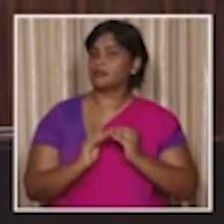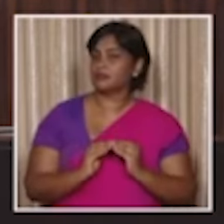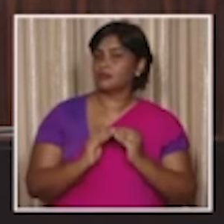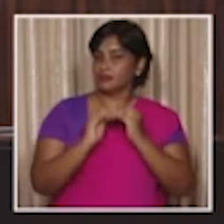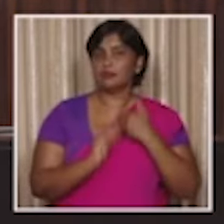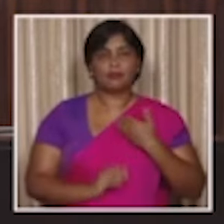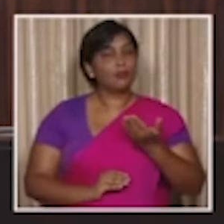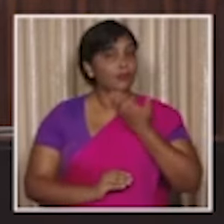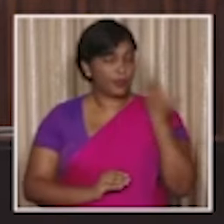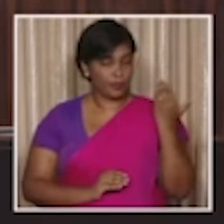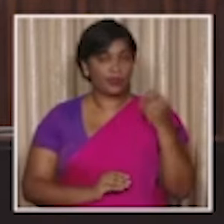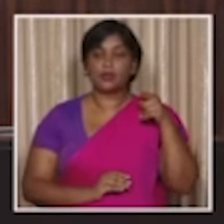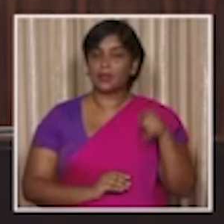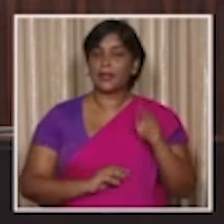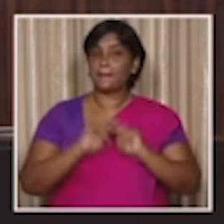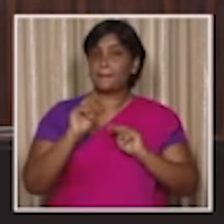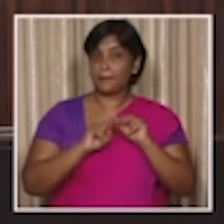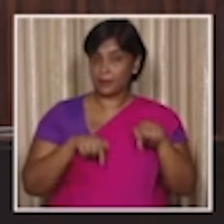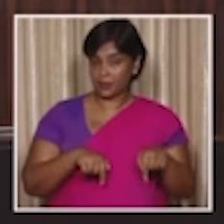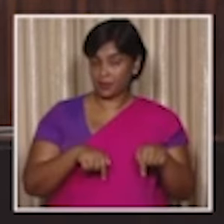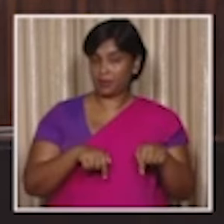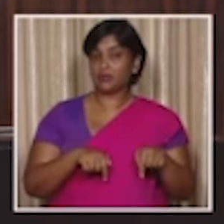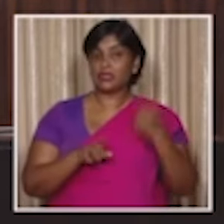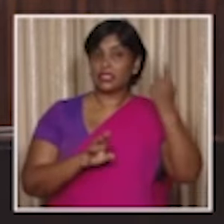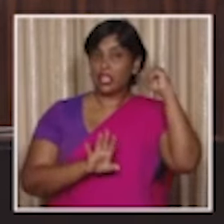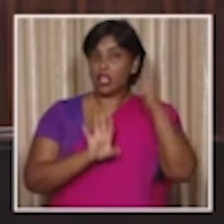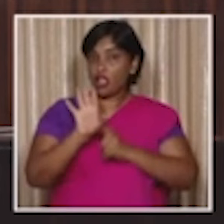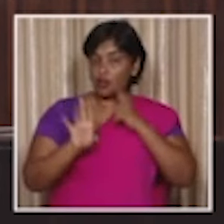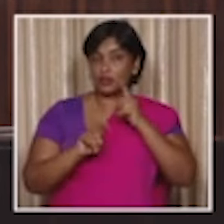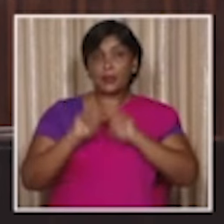අපට පුළුවන් වුණා. මේ පෙබ්‍රවාරි වෙද්දී ගිය